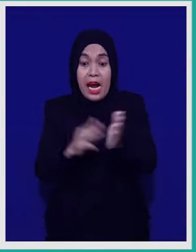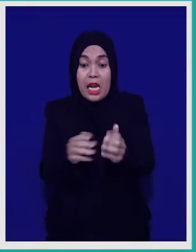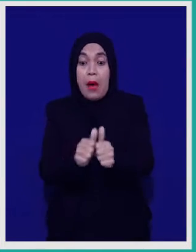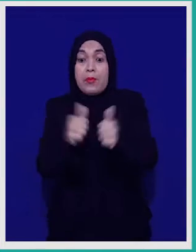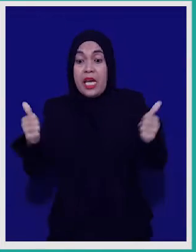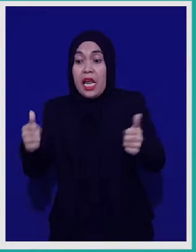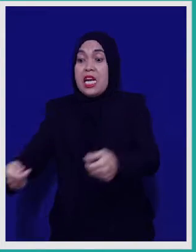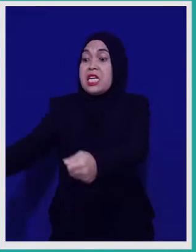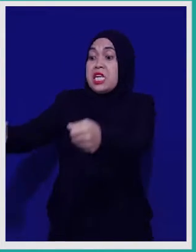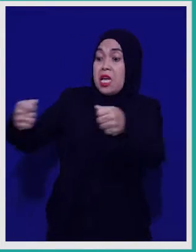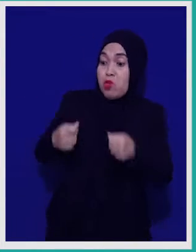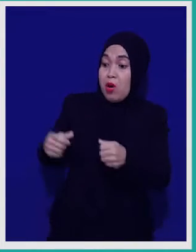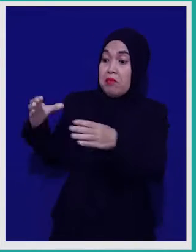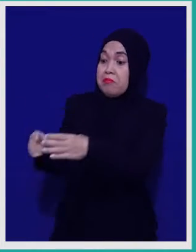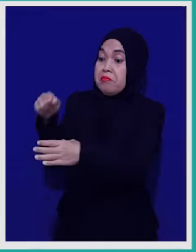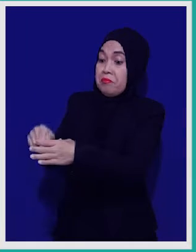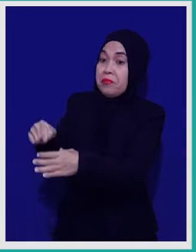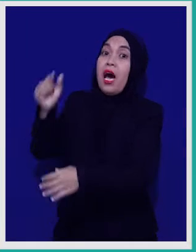istri.